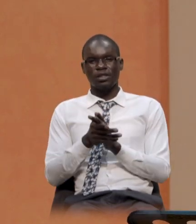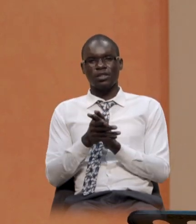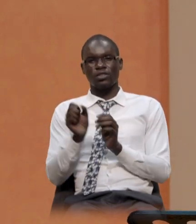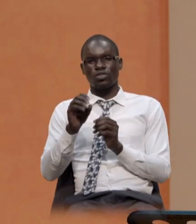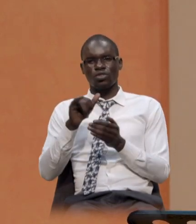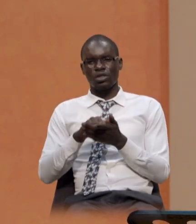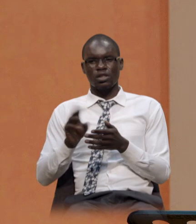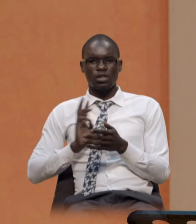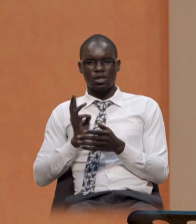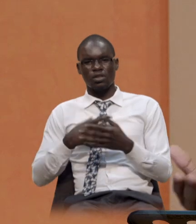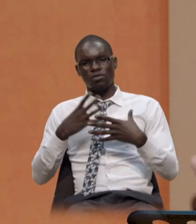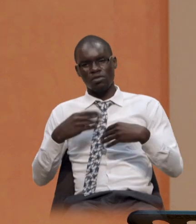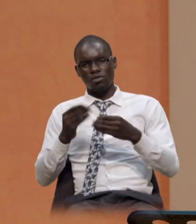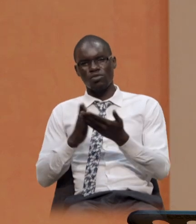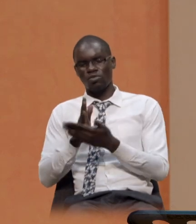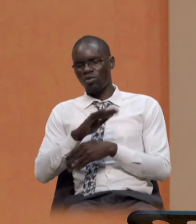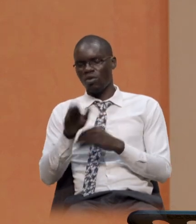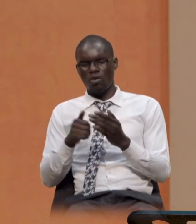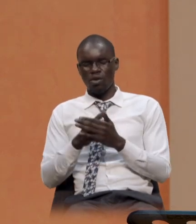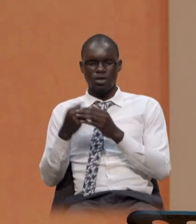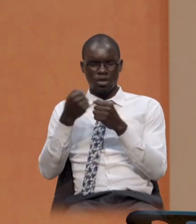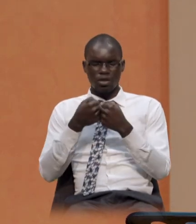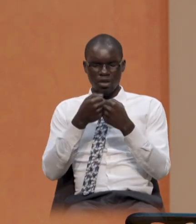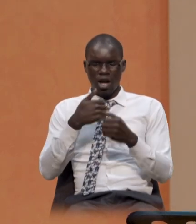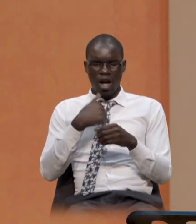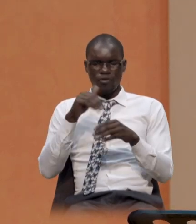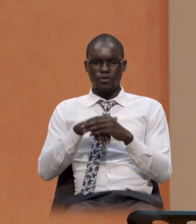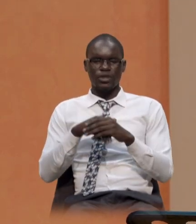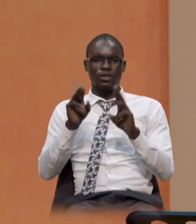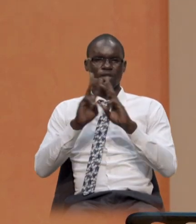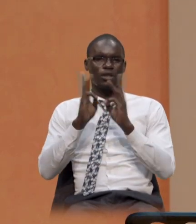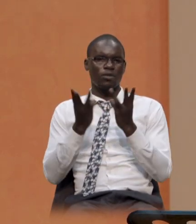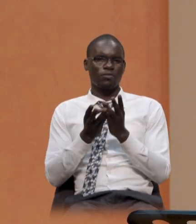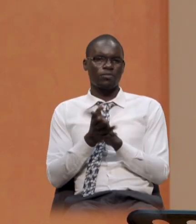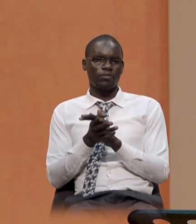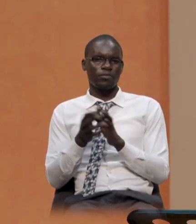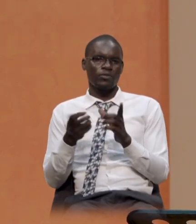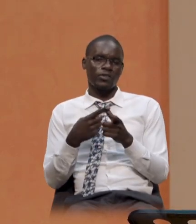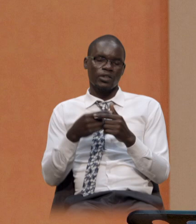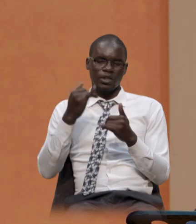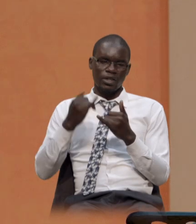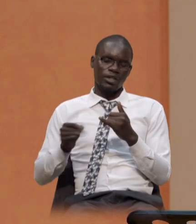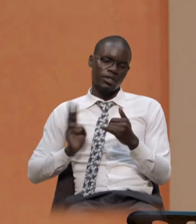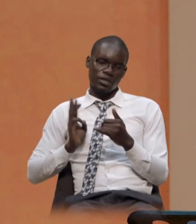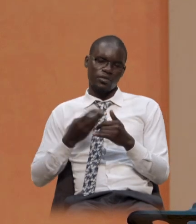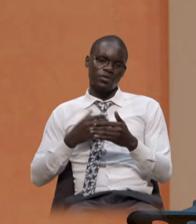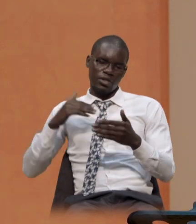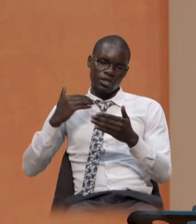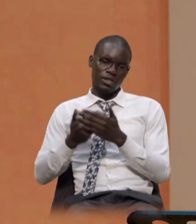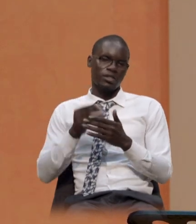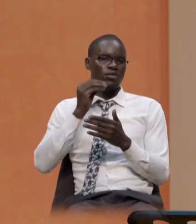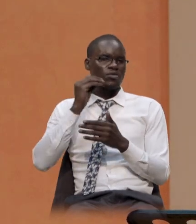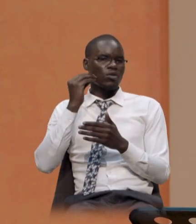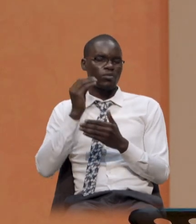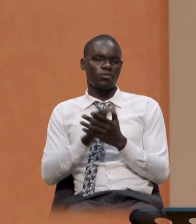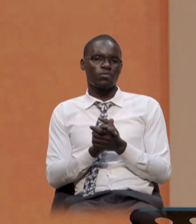tupitie hizi changamoto zote ambazo tunapitia katika dunia hii. Na mwishowe tutafika nyumbani. Tufungue vitabu